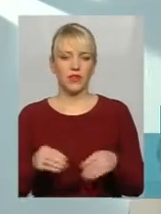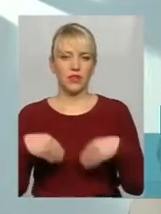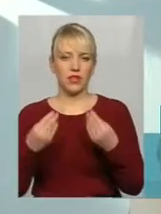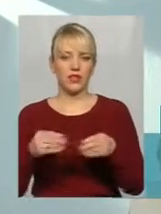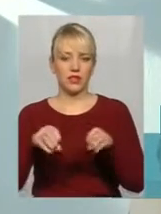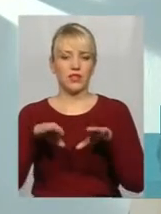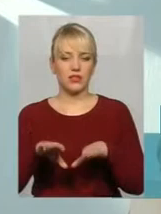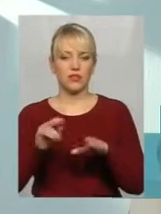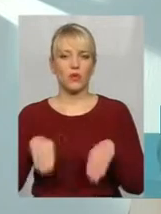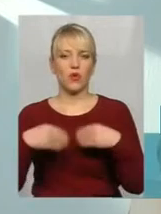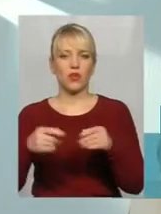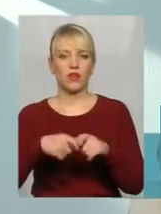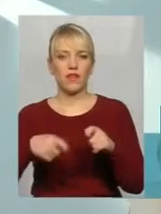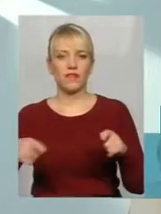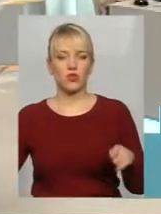відстрочок.